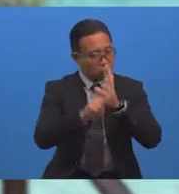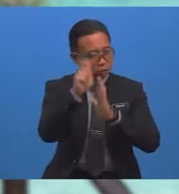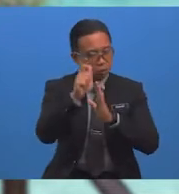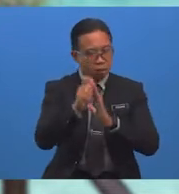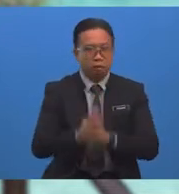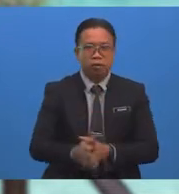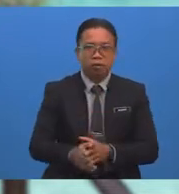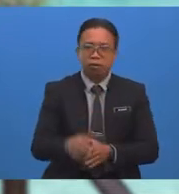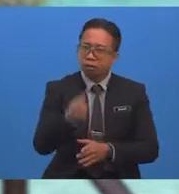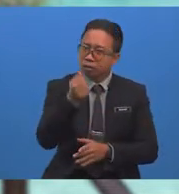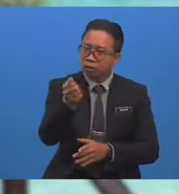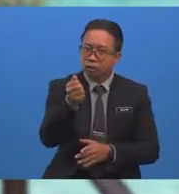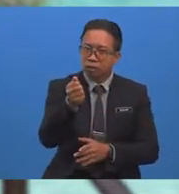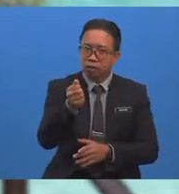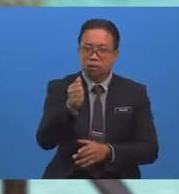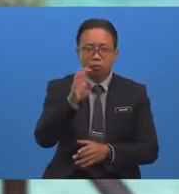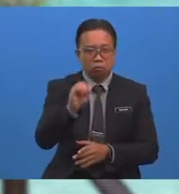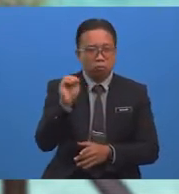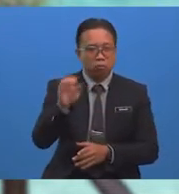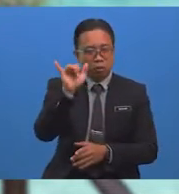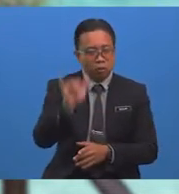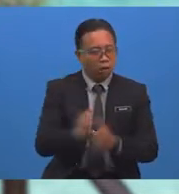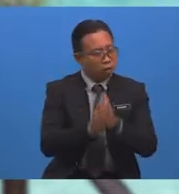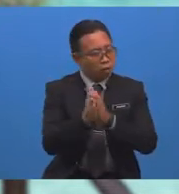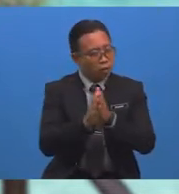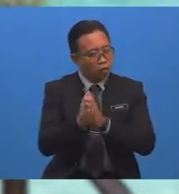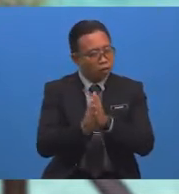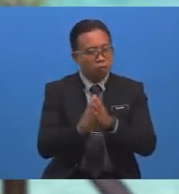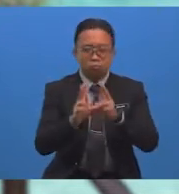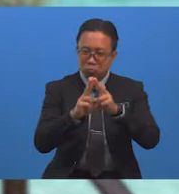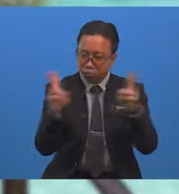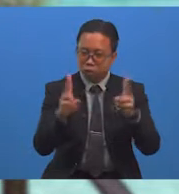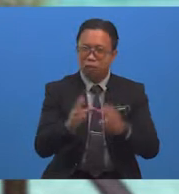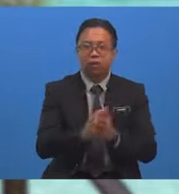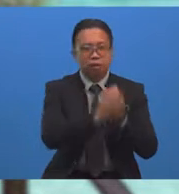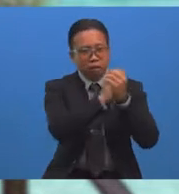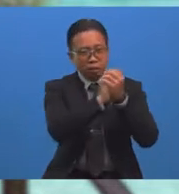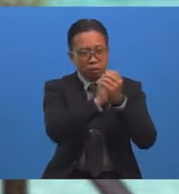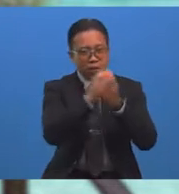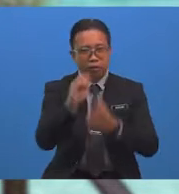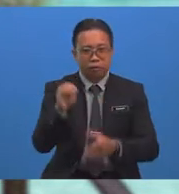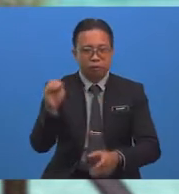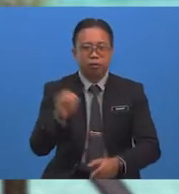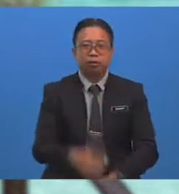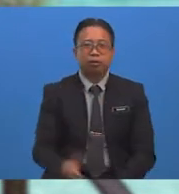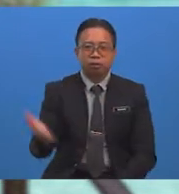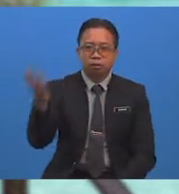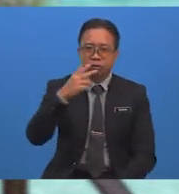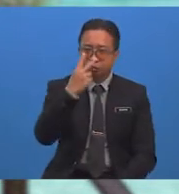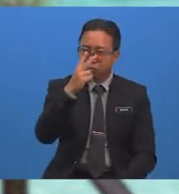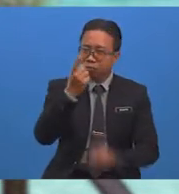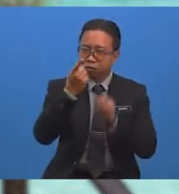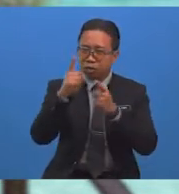bermakna Dia adalah seorang murid yang rajin sekali Tania mode-mode Young kita